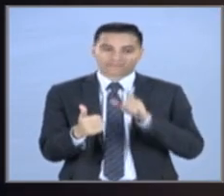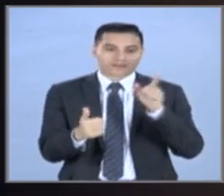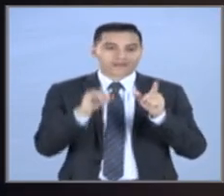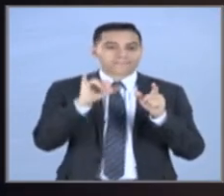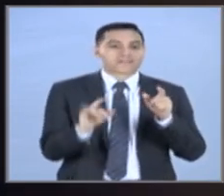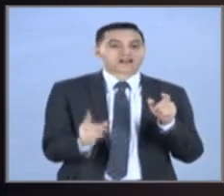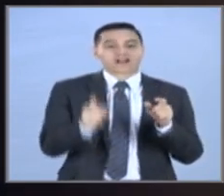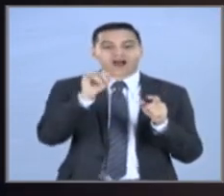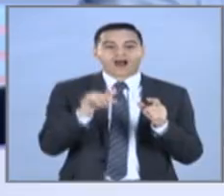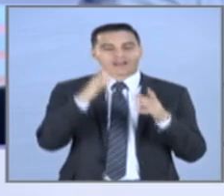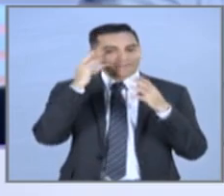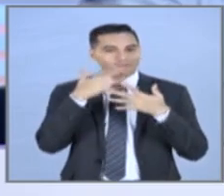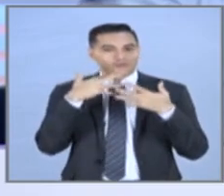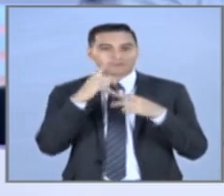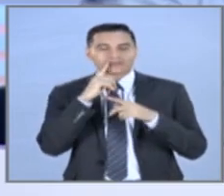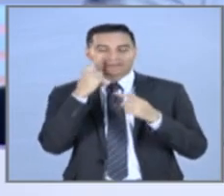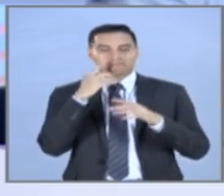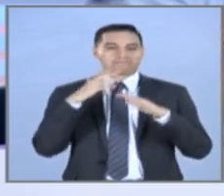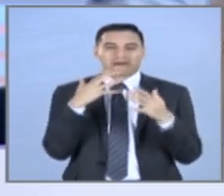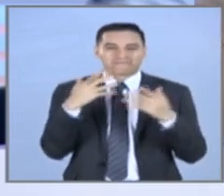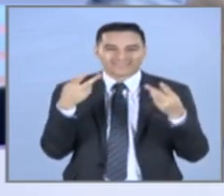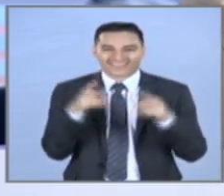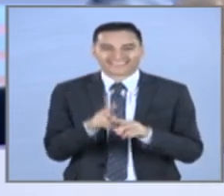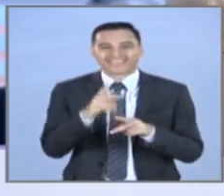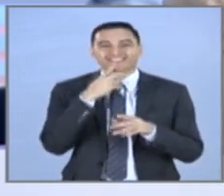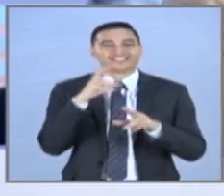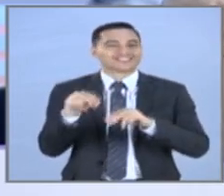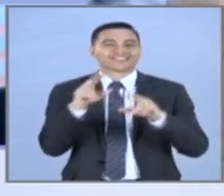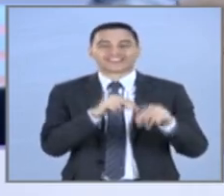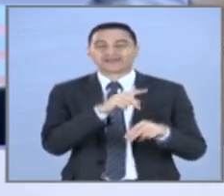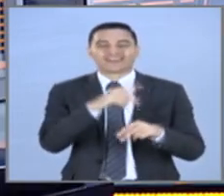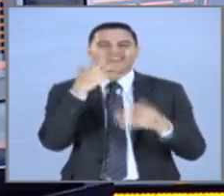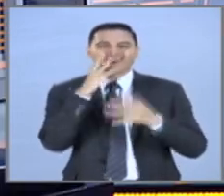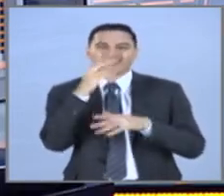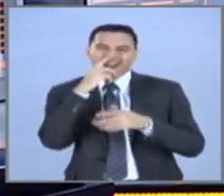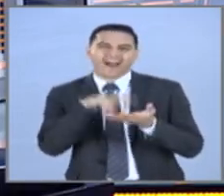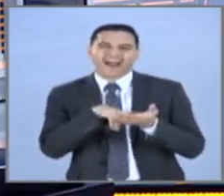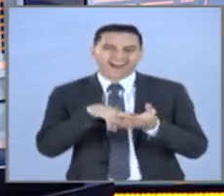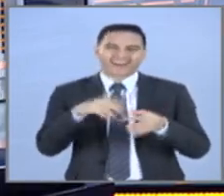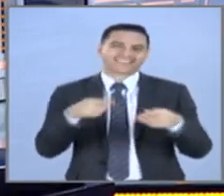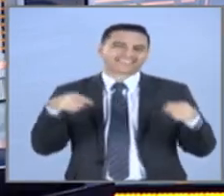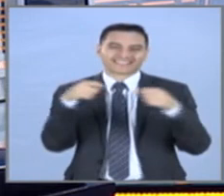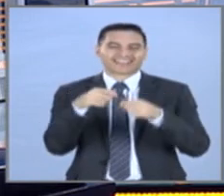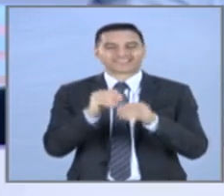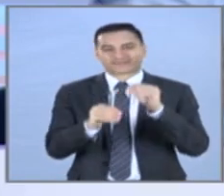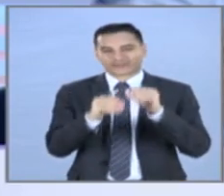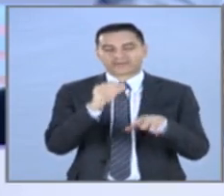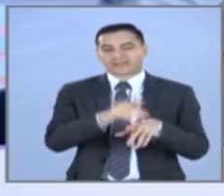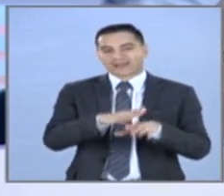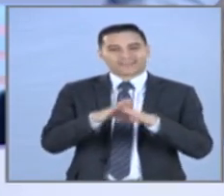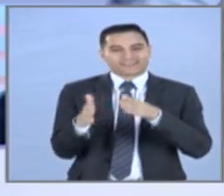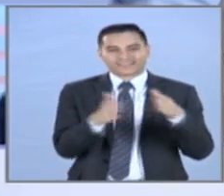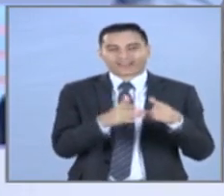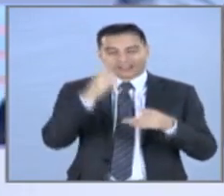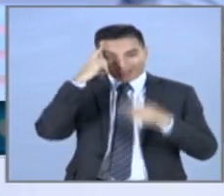مراي مبسوطة من الأغنية بس مغضوطة برضه، يعني هي قاعدة بتسمع أغنية وهي قلقانة. هنشوف لما ترجع. تحت